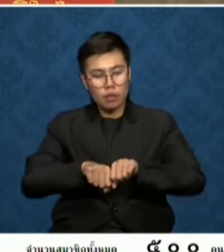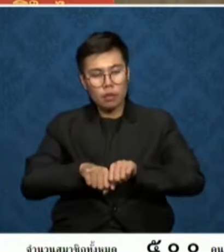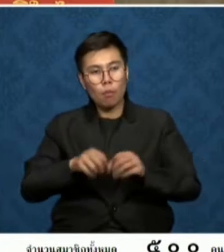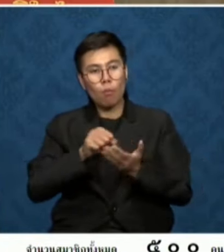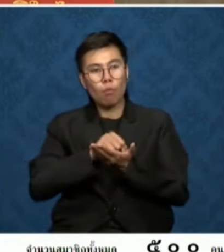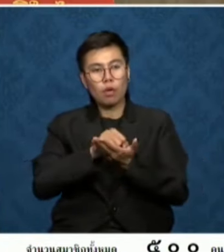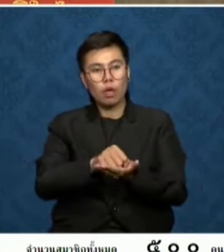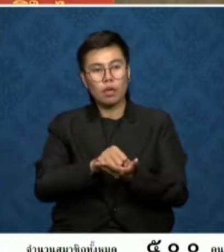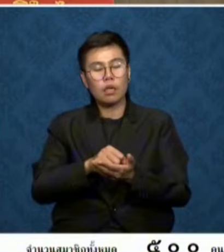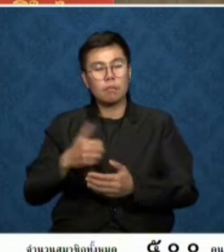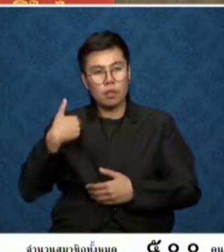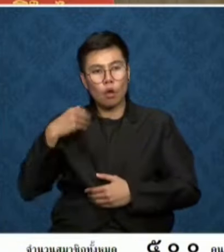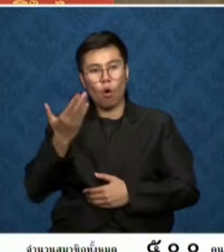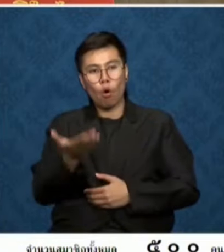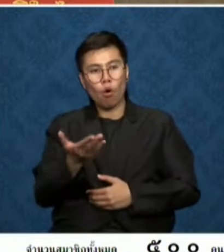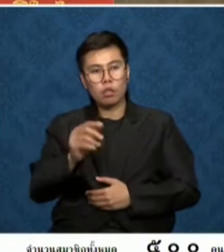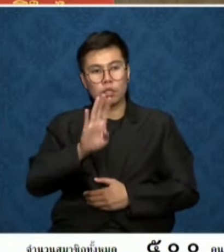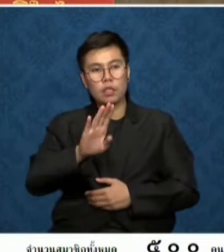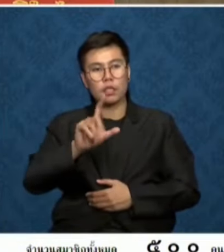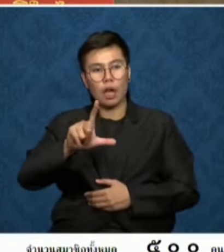ด้วยคำของประมาณเนี้ย